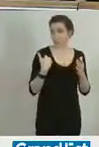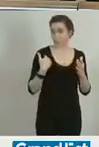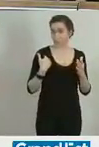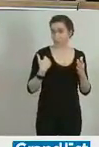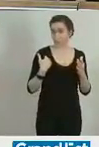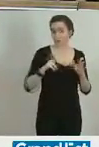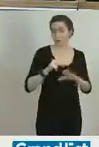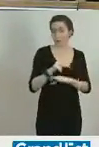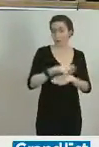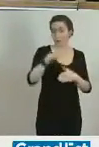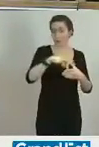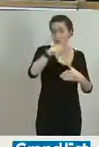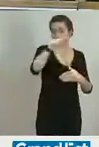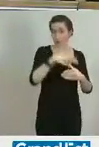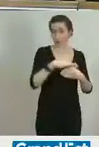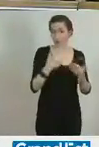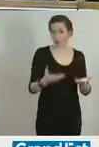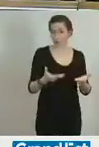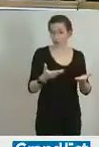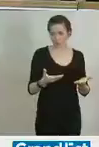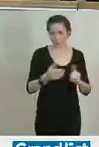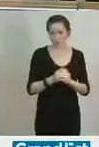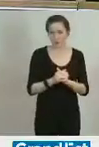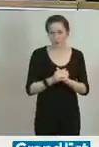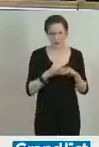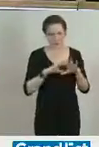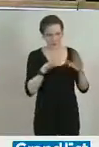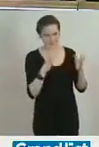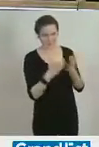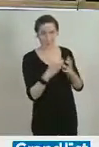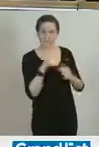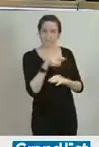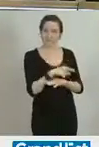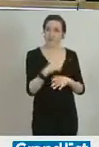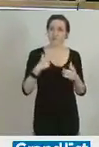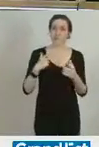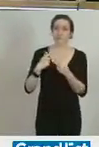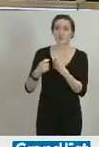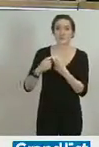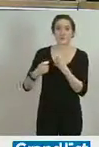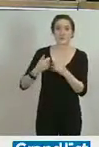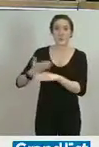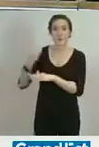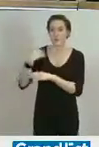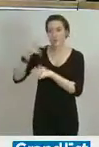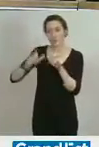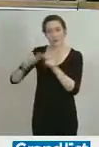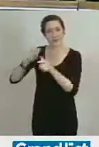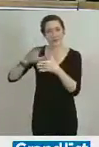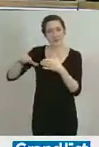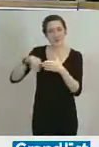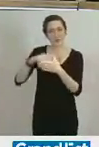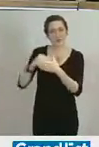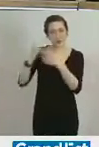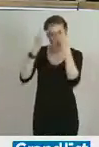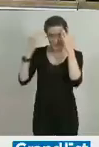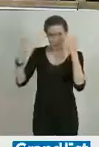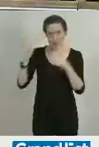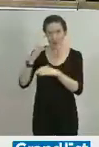à adopter et à examiner aujourd'hui a été concerté avec les acteurs culturels dans le cadre du CECUB, le